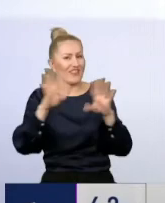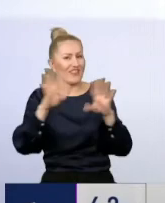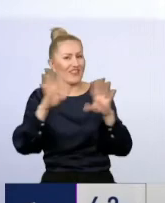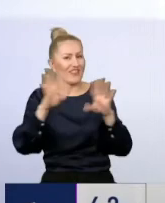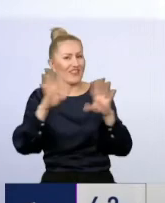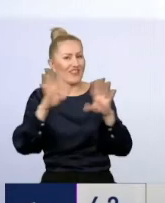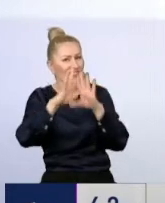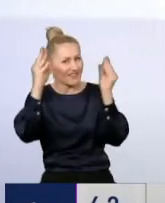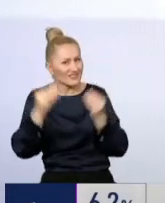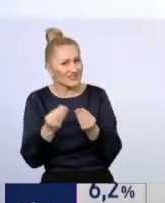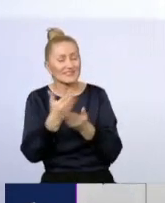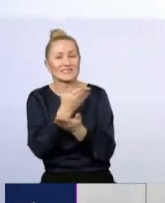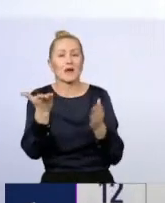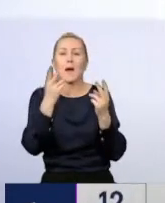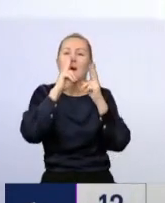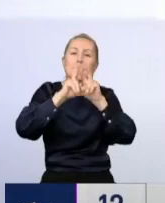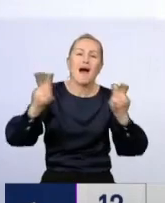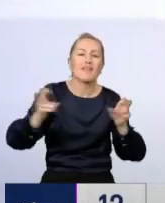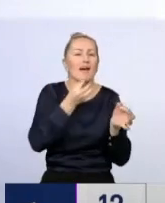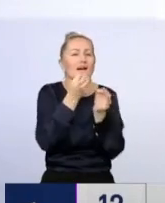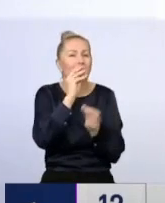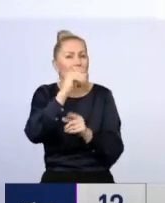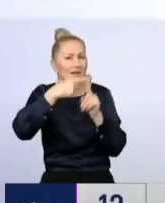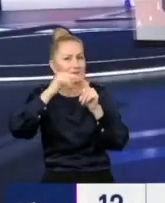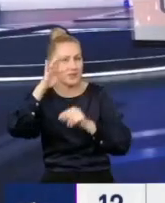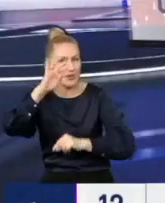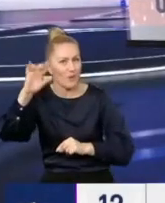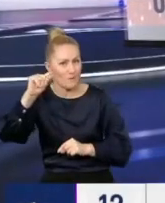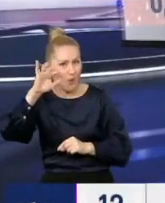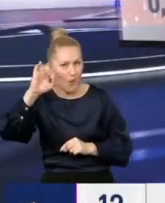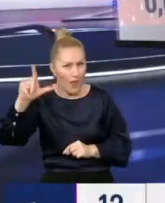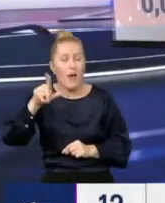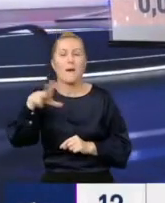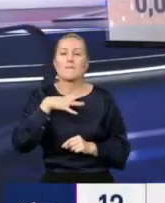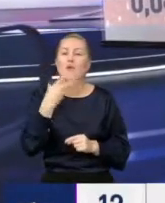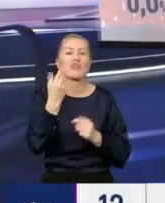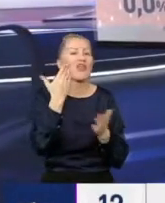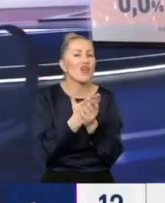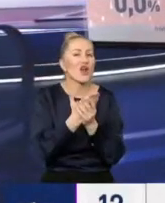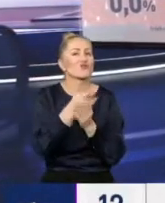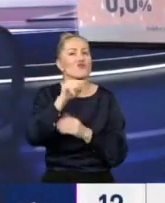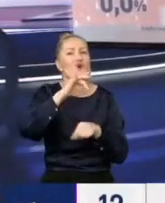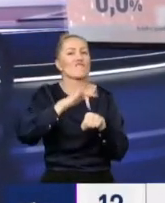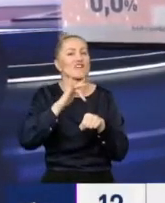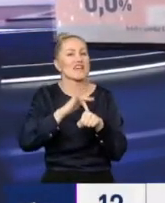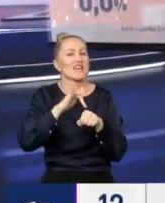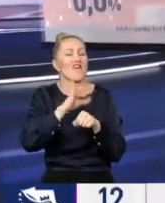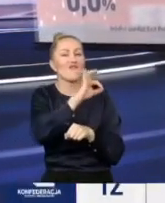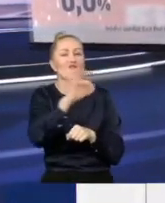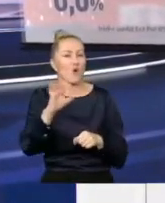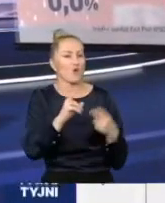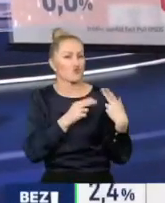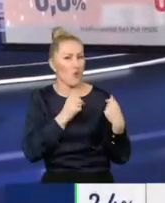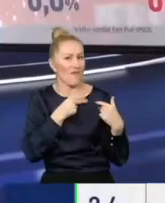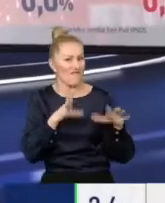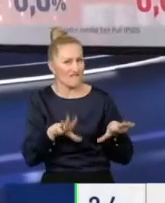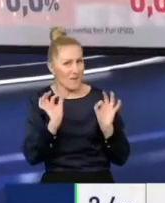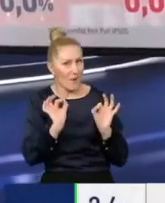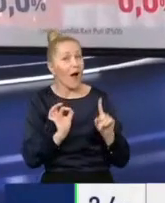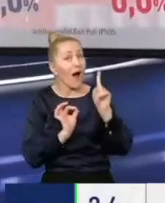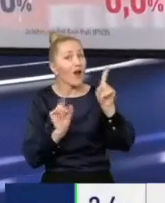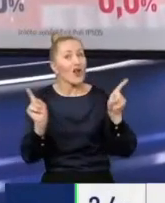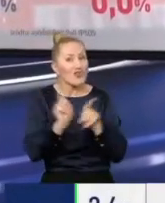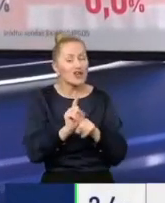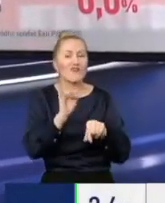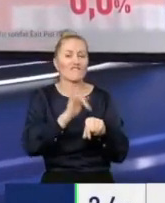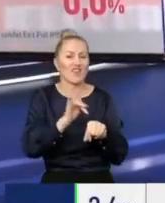kurwa, od wielu lat. Dotyczyły nie tylko i wyłącznie kwestii, które związane są z wynikami komitetów wyborczych, ale także